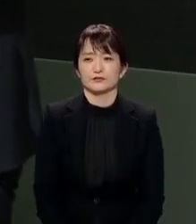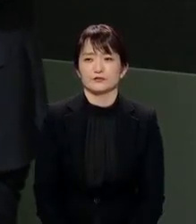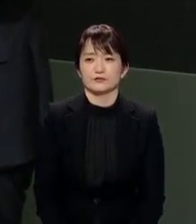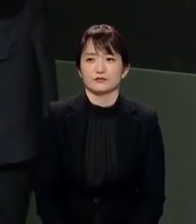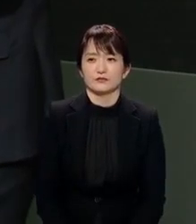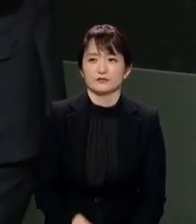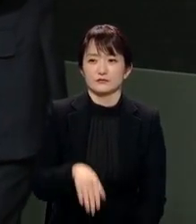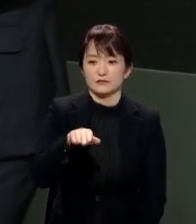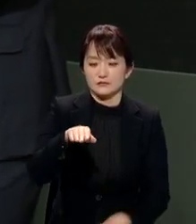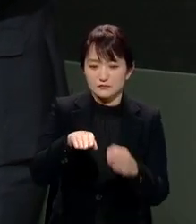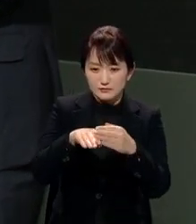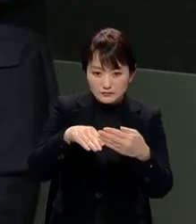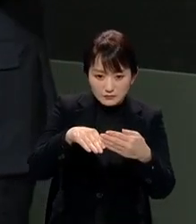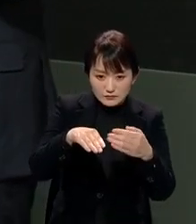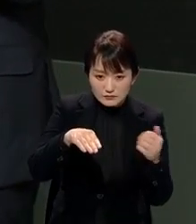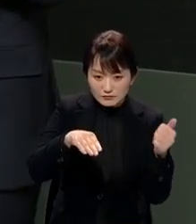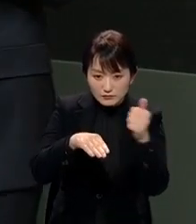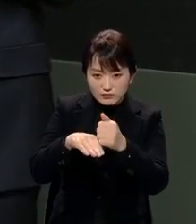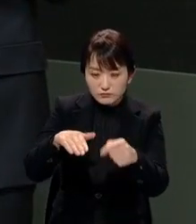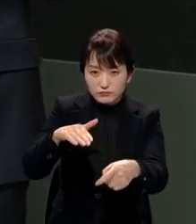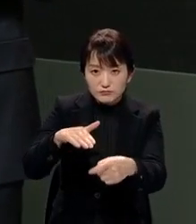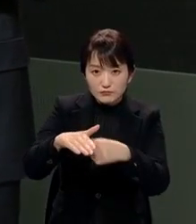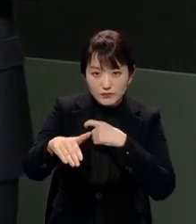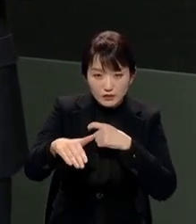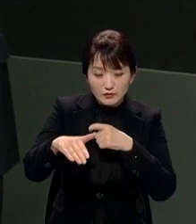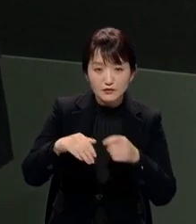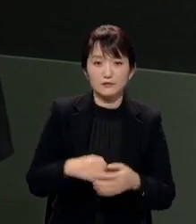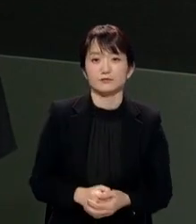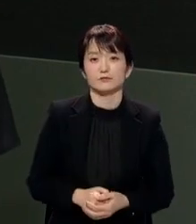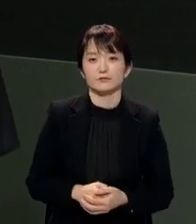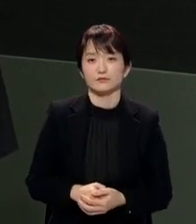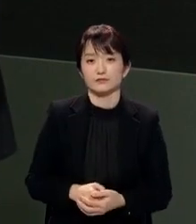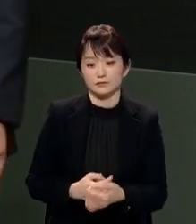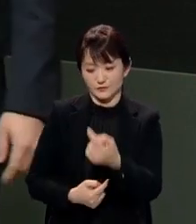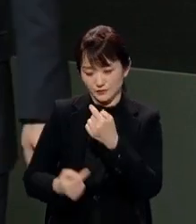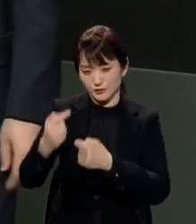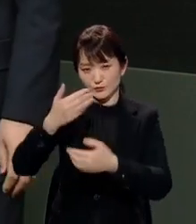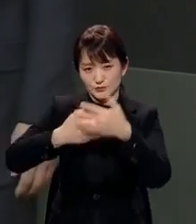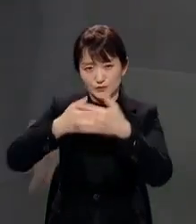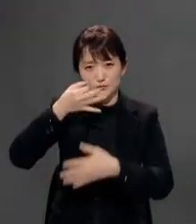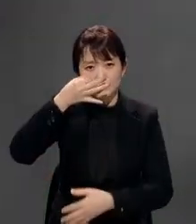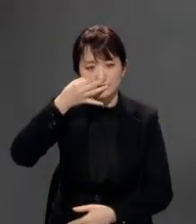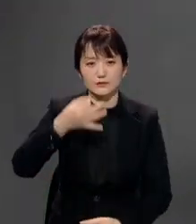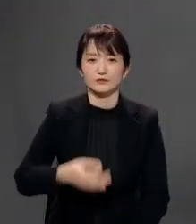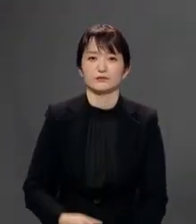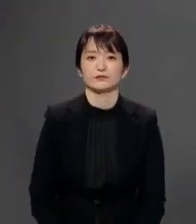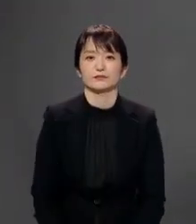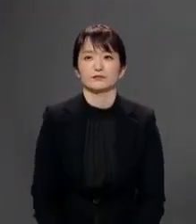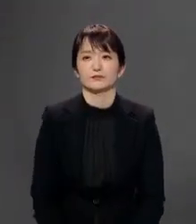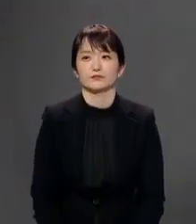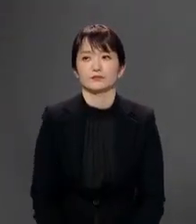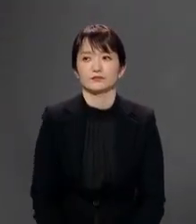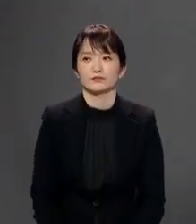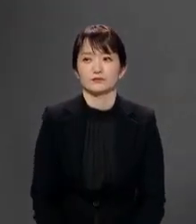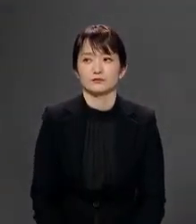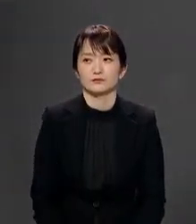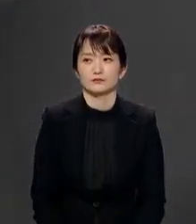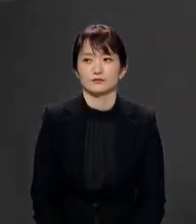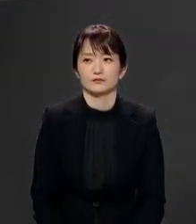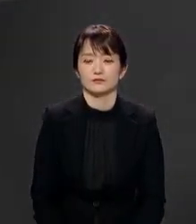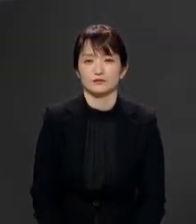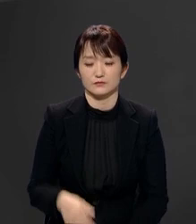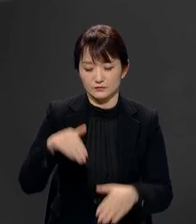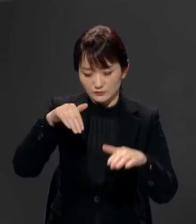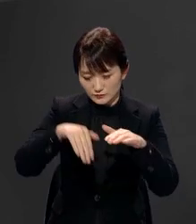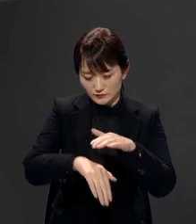차량 문 열더니 혼란입니다. 사방 가족께서 제보해 주신 영상 만나보시죠. 자, 슬금슬금